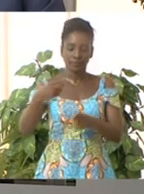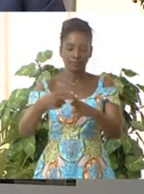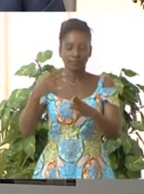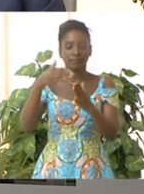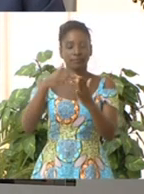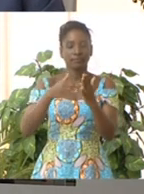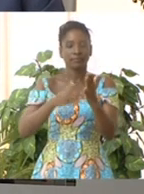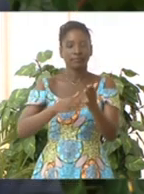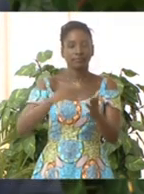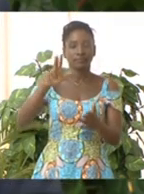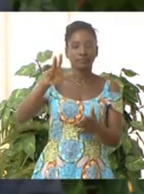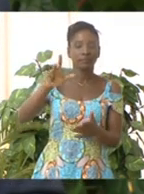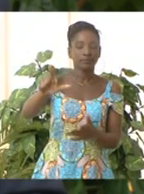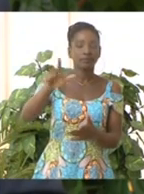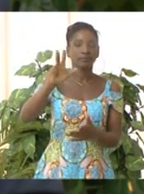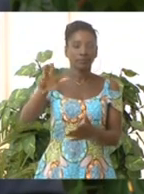23146.